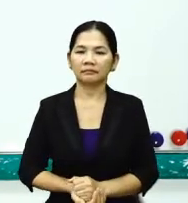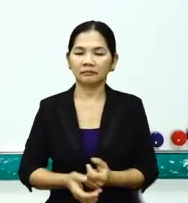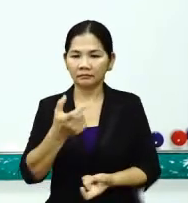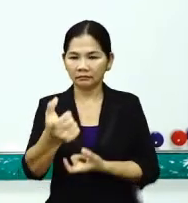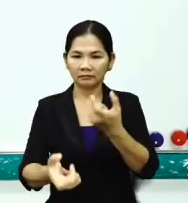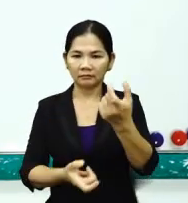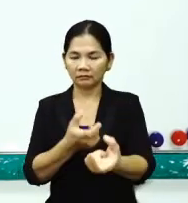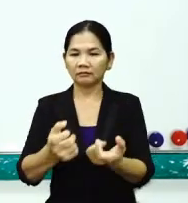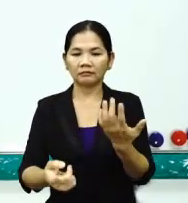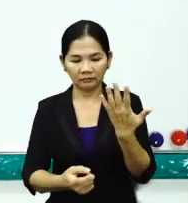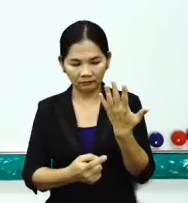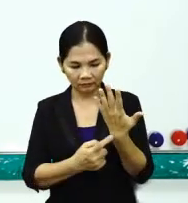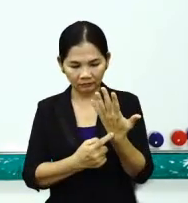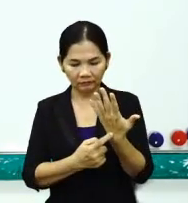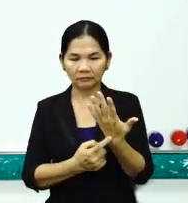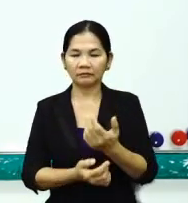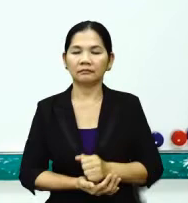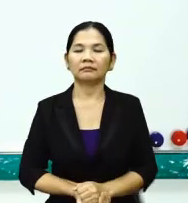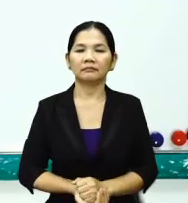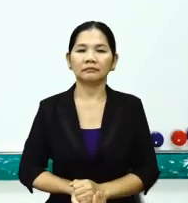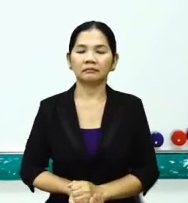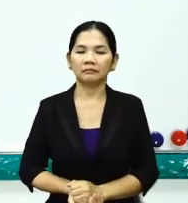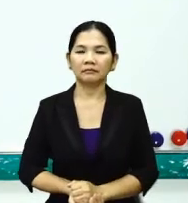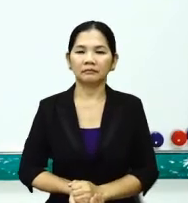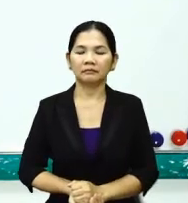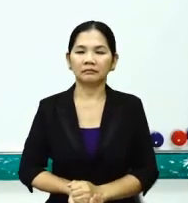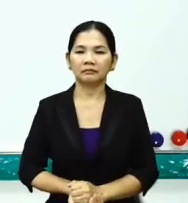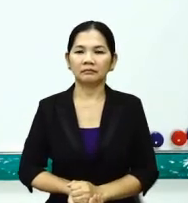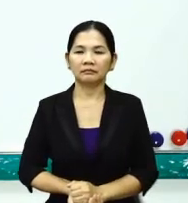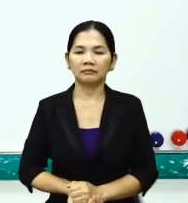Dốt từ lụa khăn.